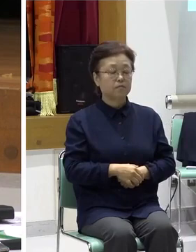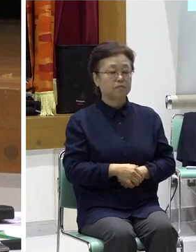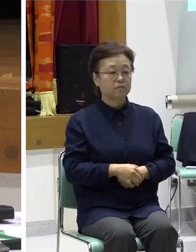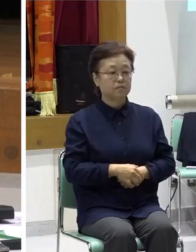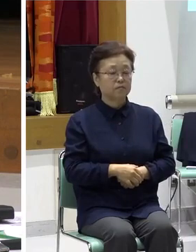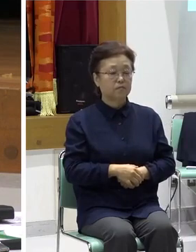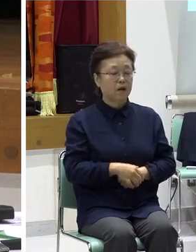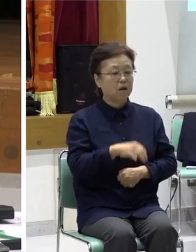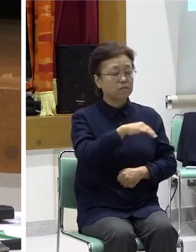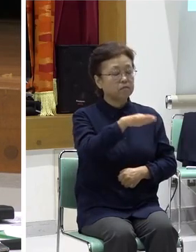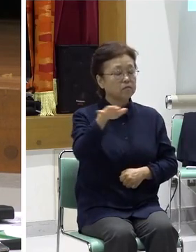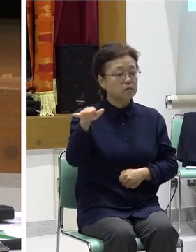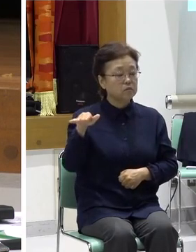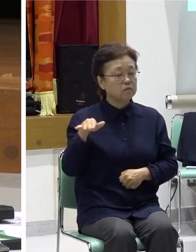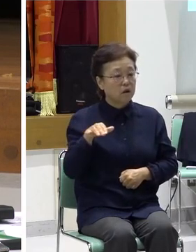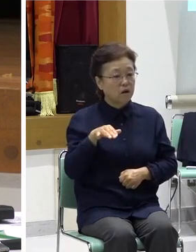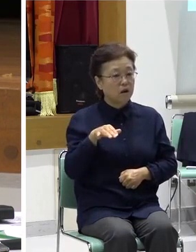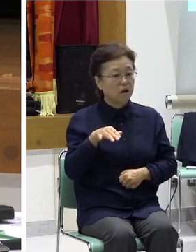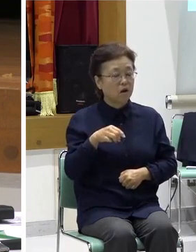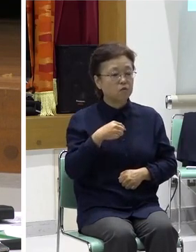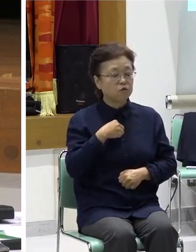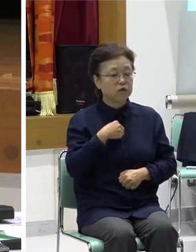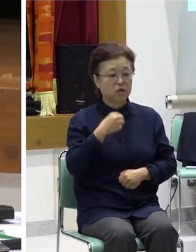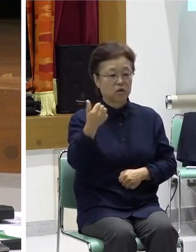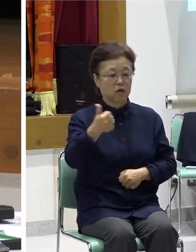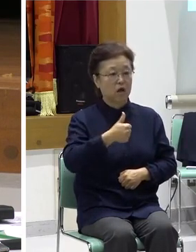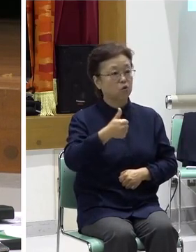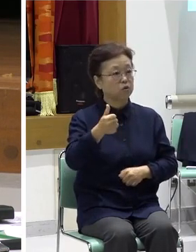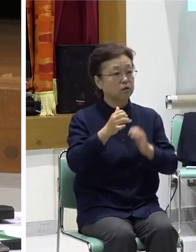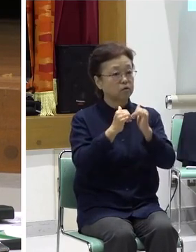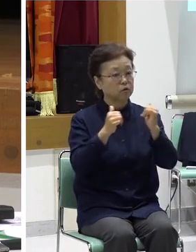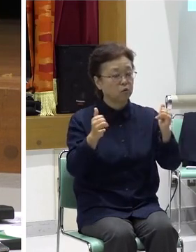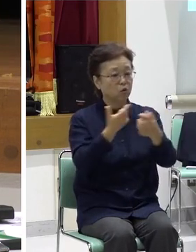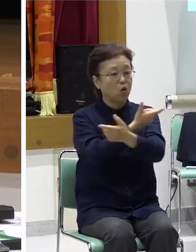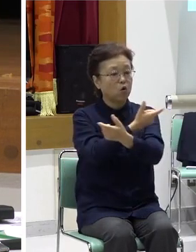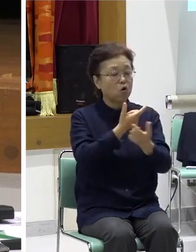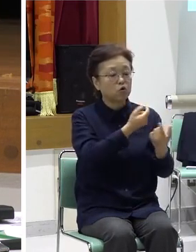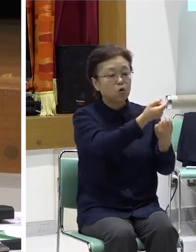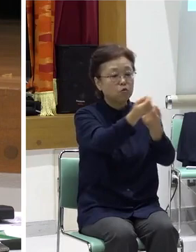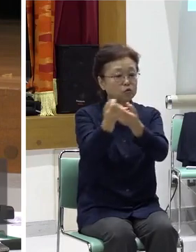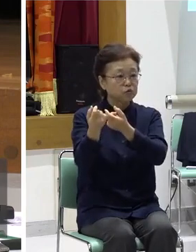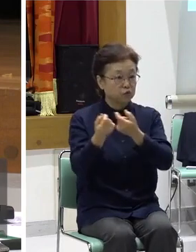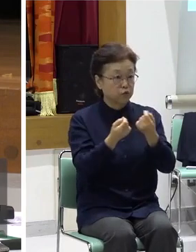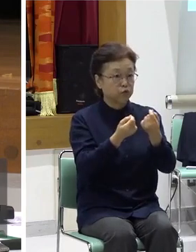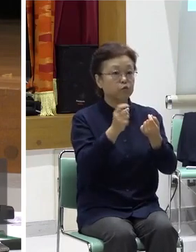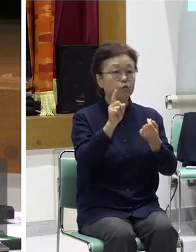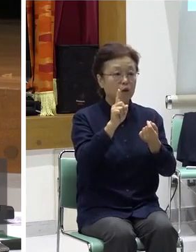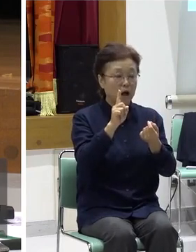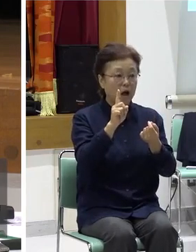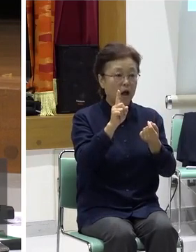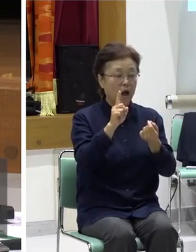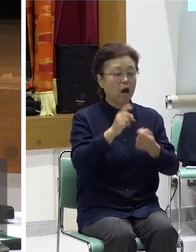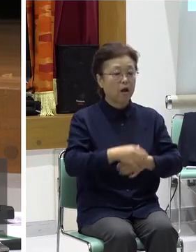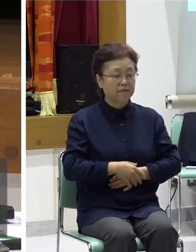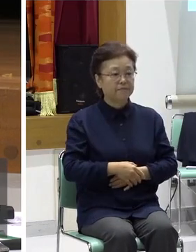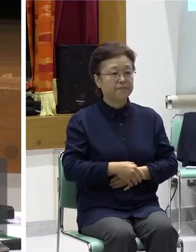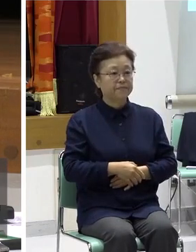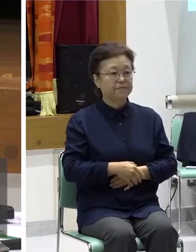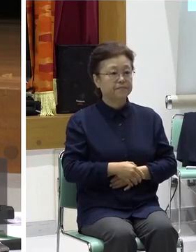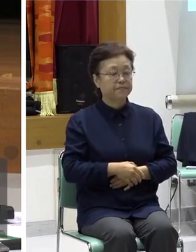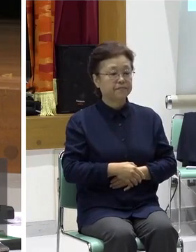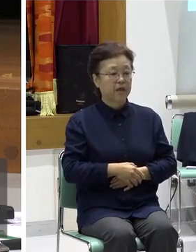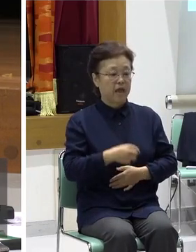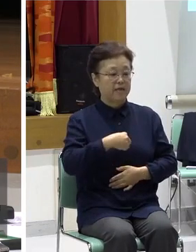に、うちの通ってる方の共通してるっていうところの部分は、実はご自身の気持